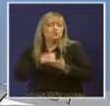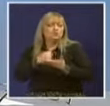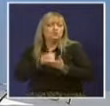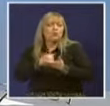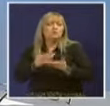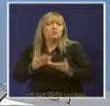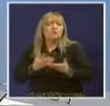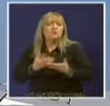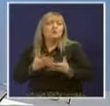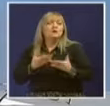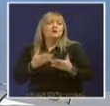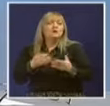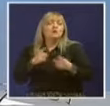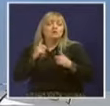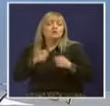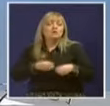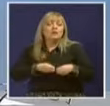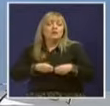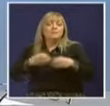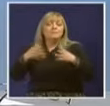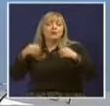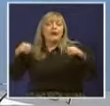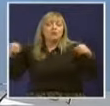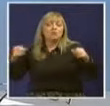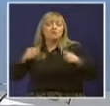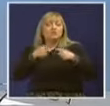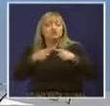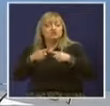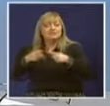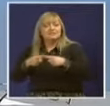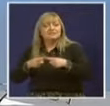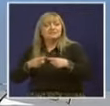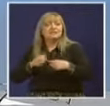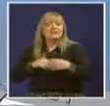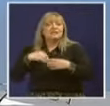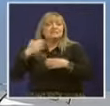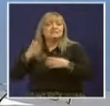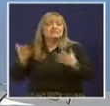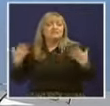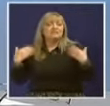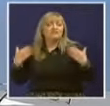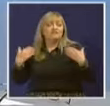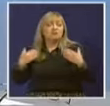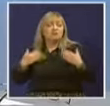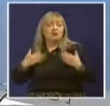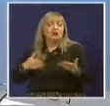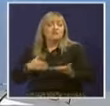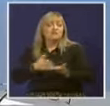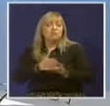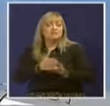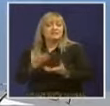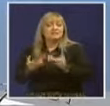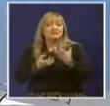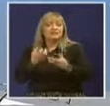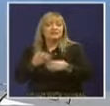през кумина, с въздуха, т.е. частиците, прахови частици, които излизат в процеса на изгаряне. И за